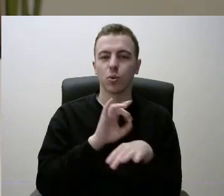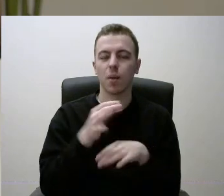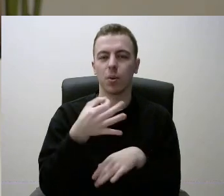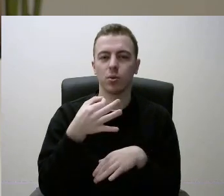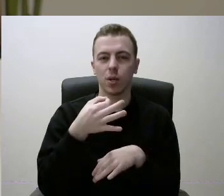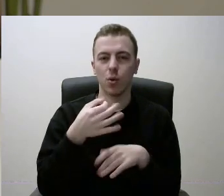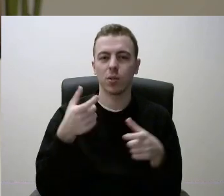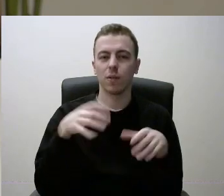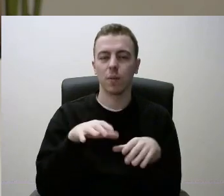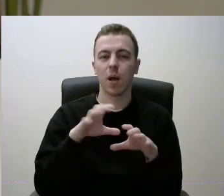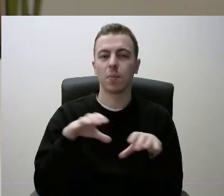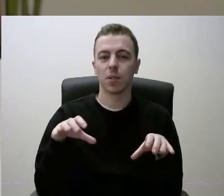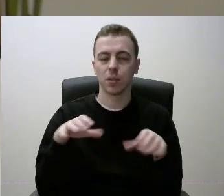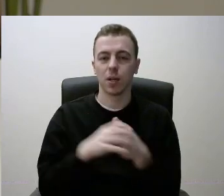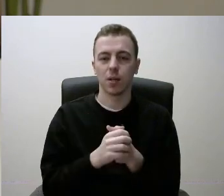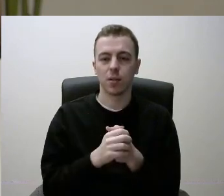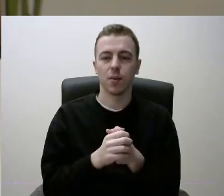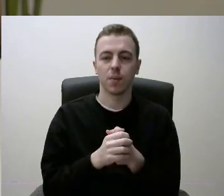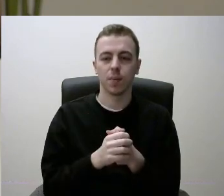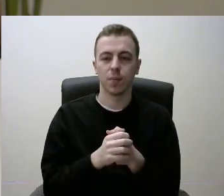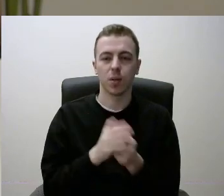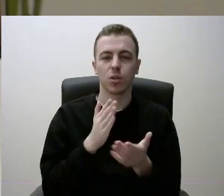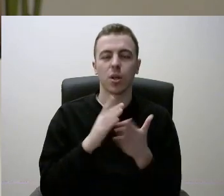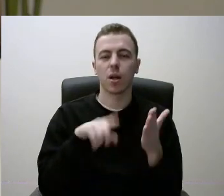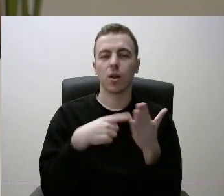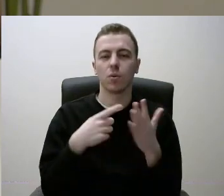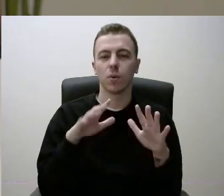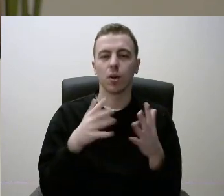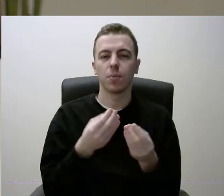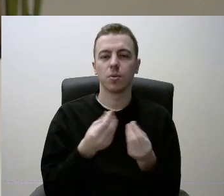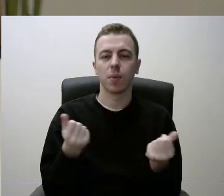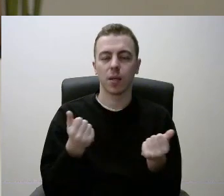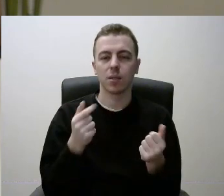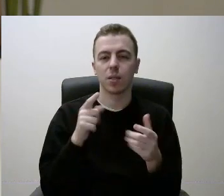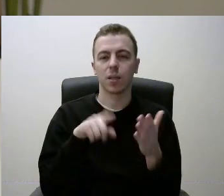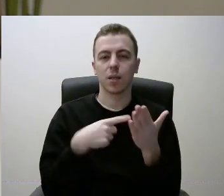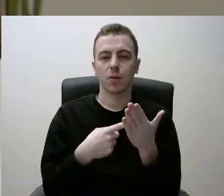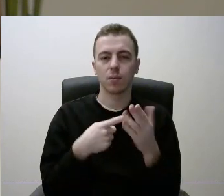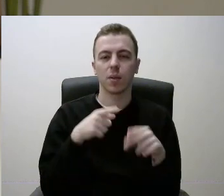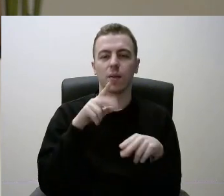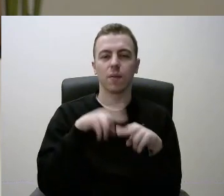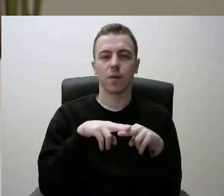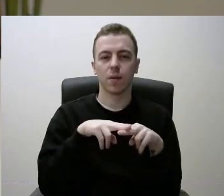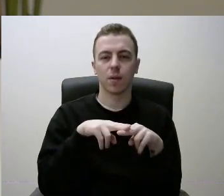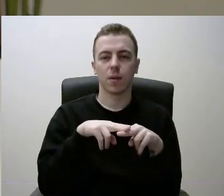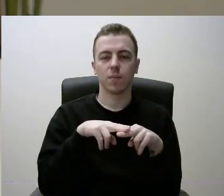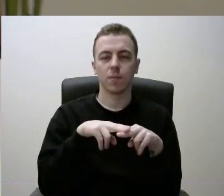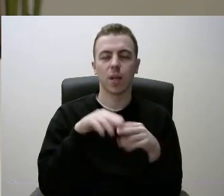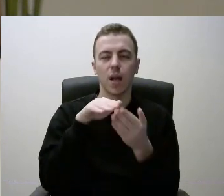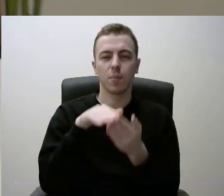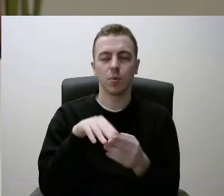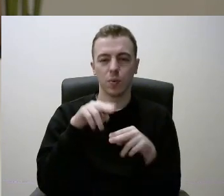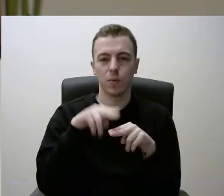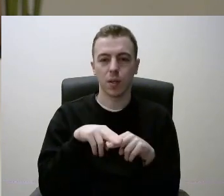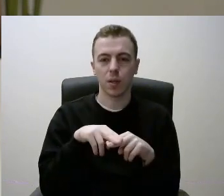savivaldybės administracija, nors klausimų tokių kaip spręsti šiukšlyno klausimo vietą, kapinių vietą iš tikrųjų yra